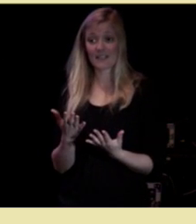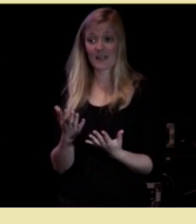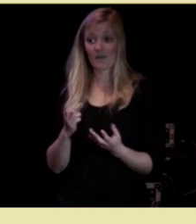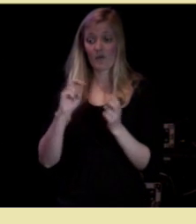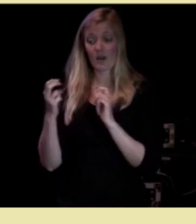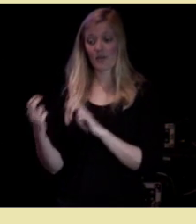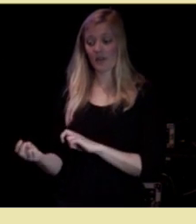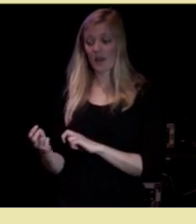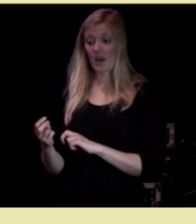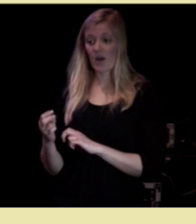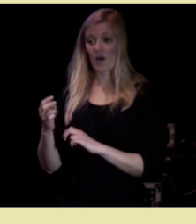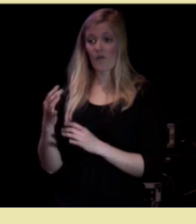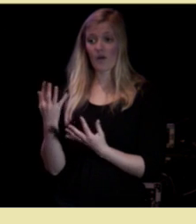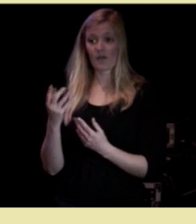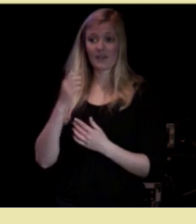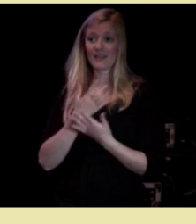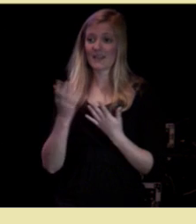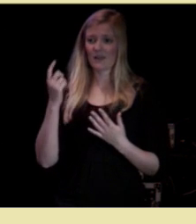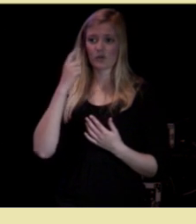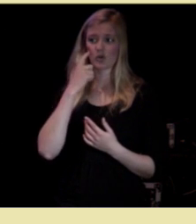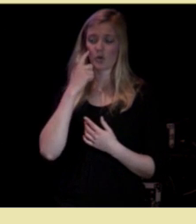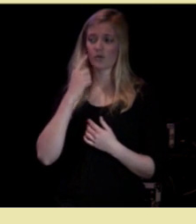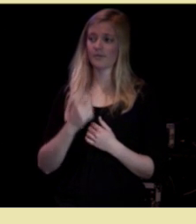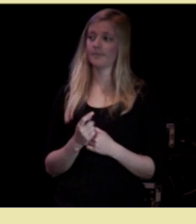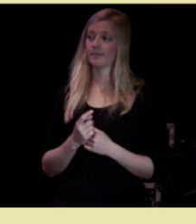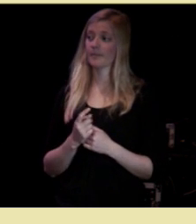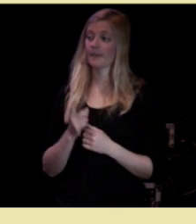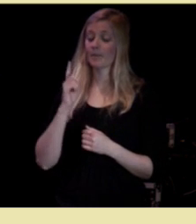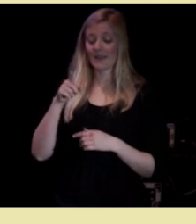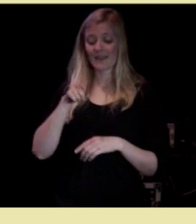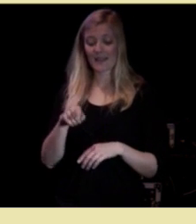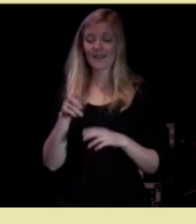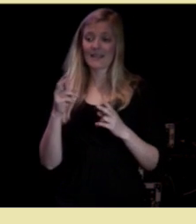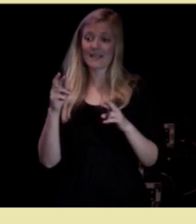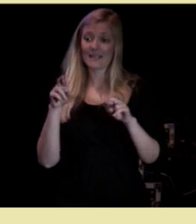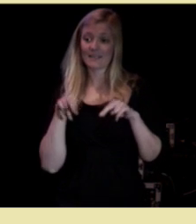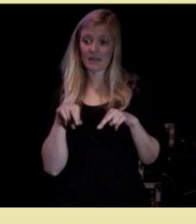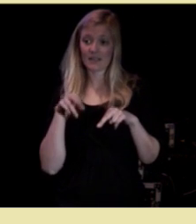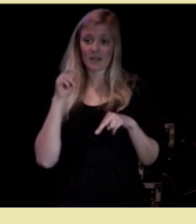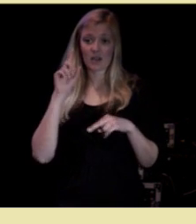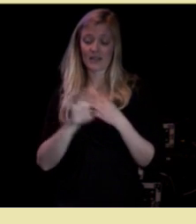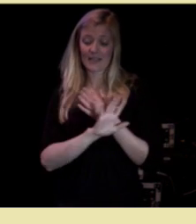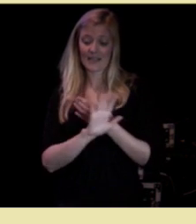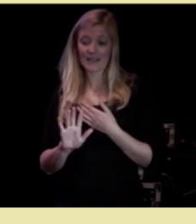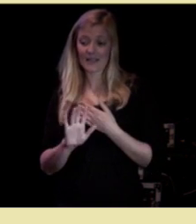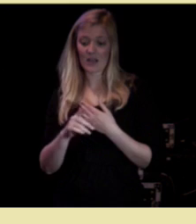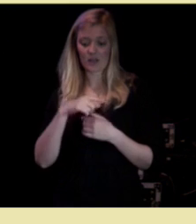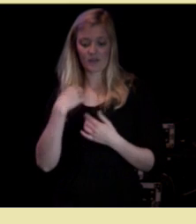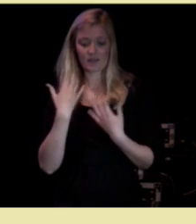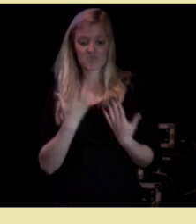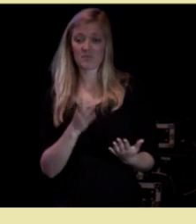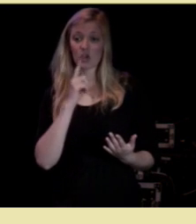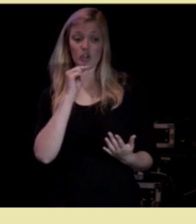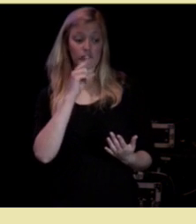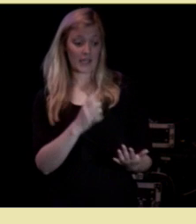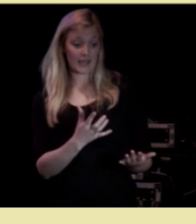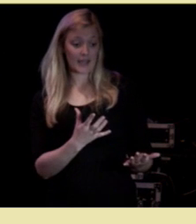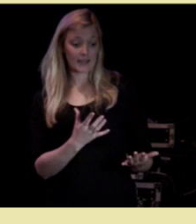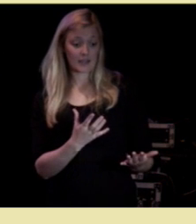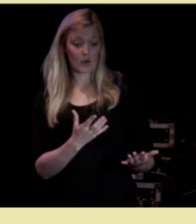forstår. Men denne respekten må ikke hindre at vi viser nysgjerrighet, at